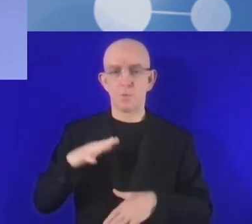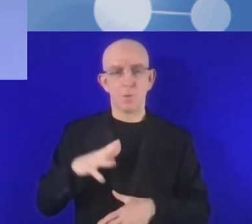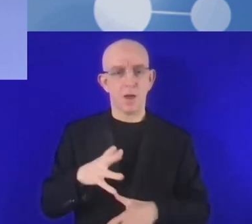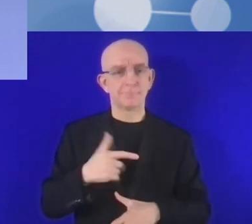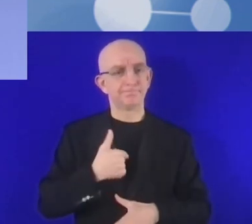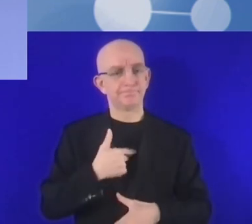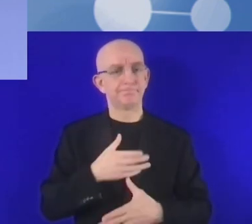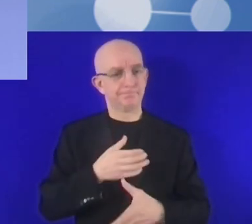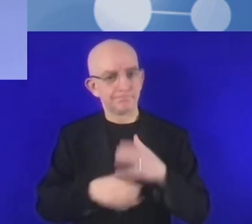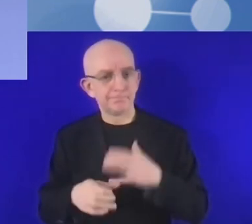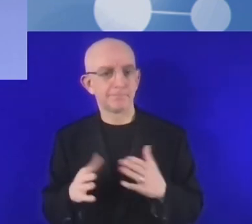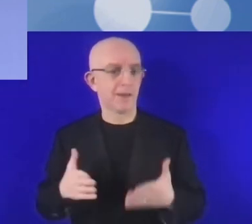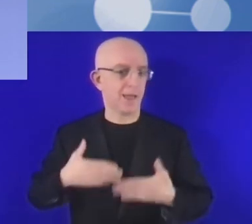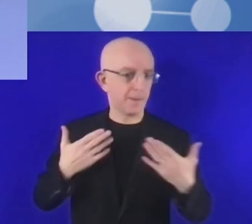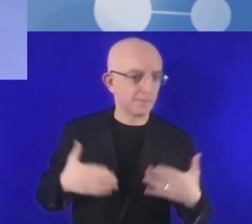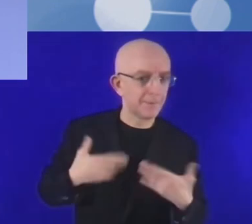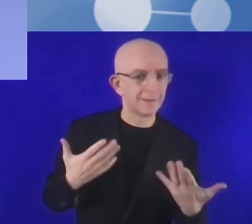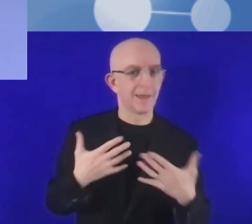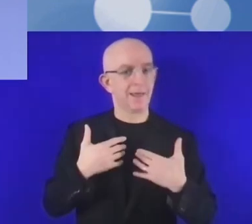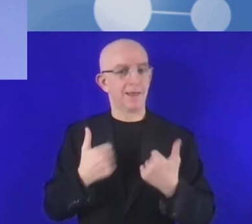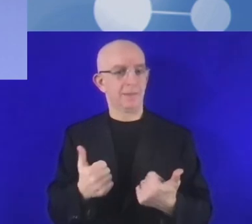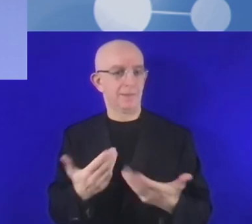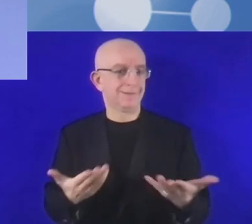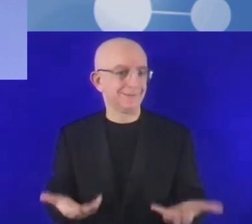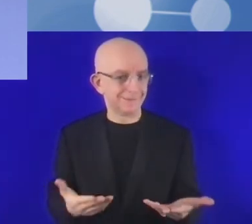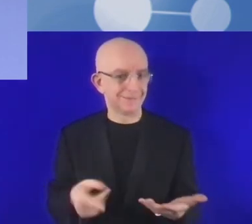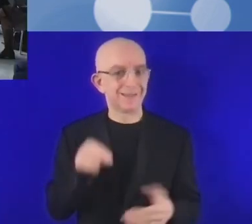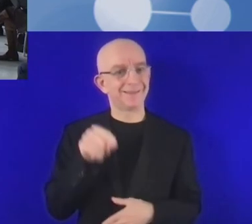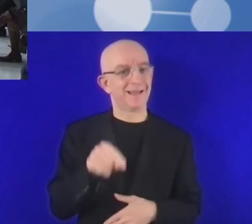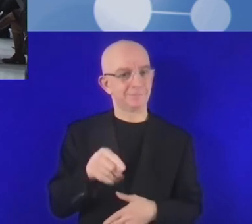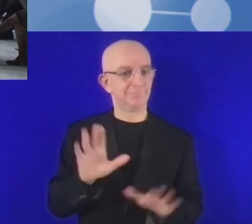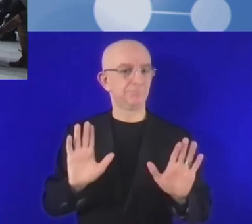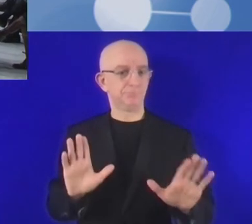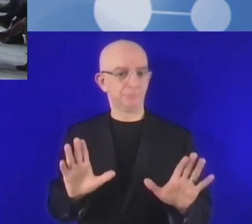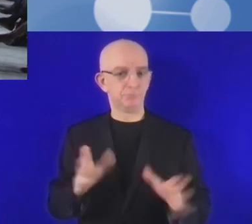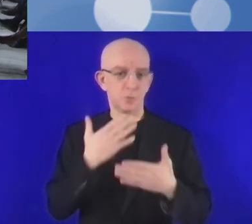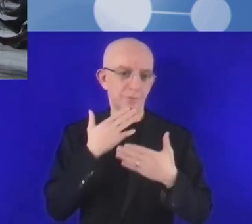البشر. وهذا ما نريده، وشكرا على حسن استماعكم. شكرا